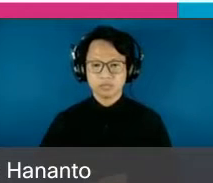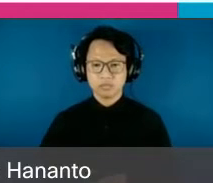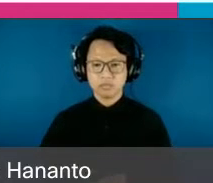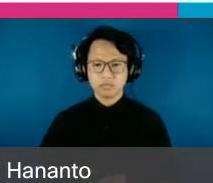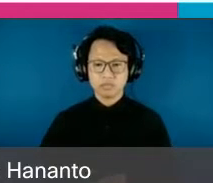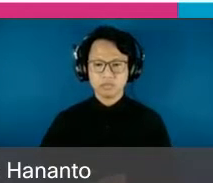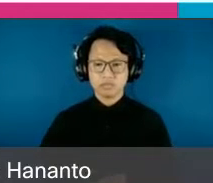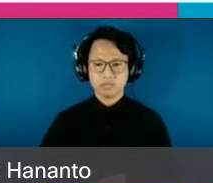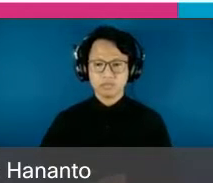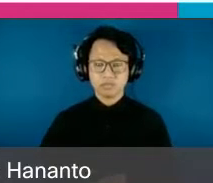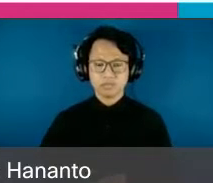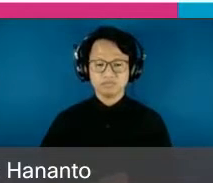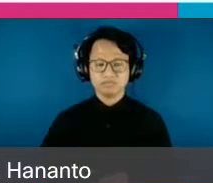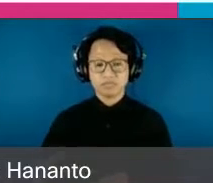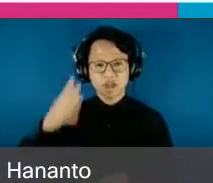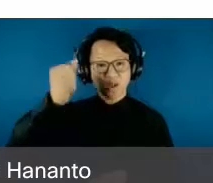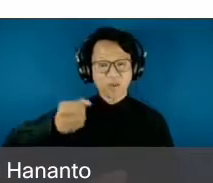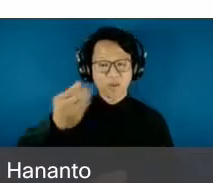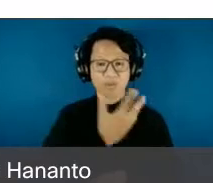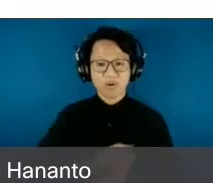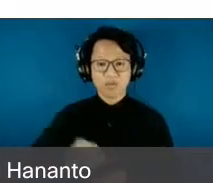Assalamualaikum warahmatullahi wabarakatuh.